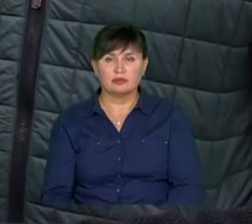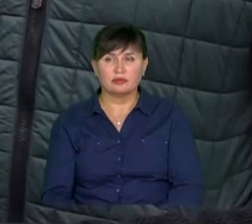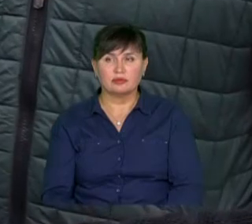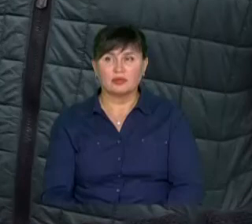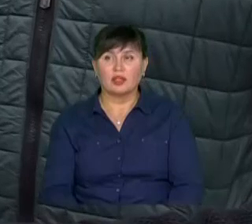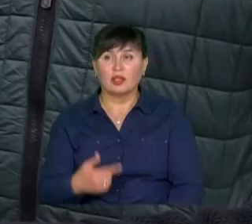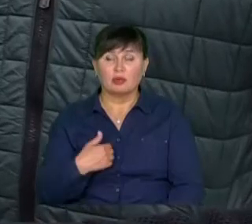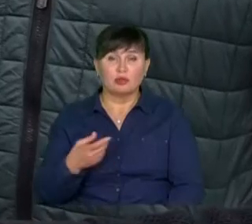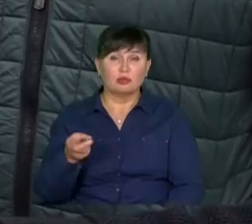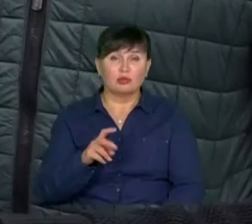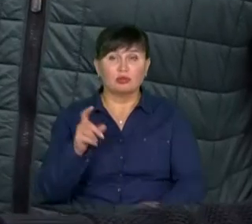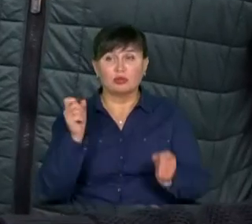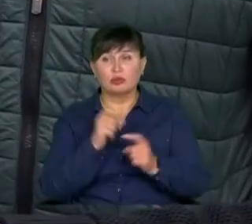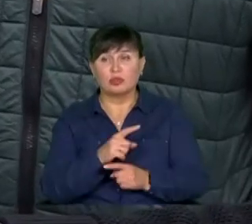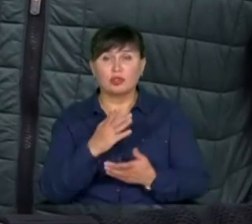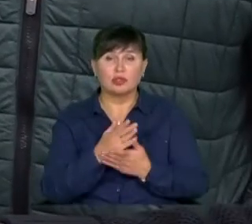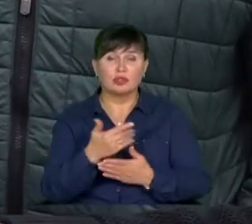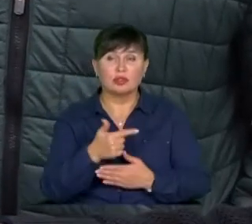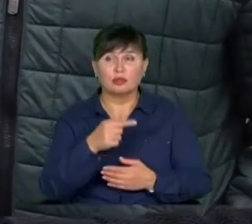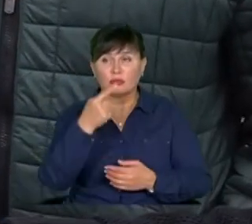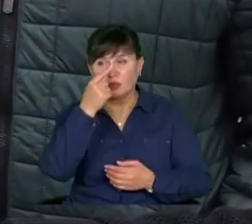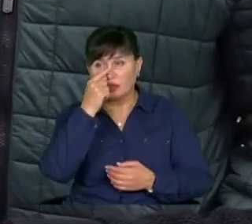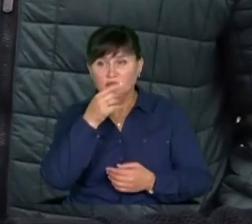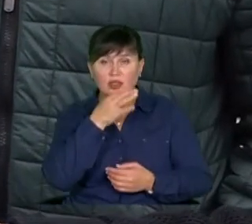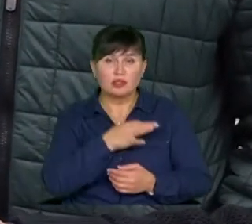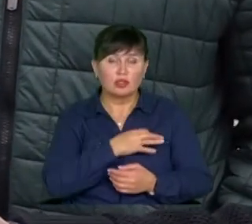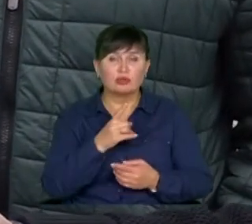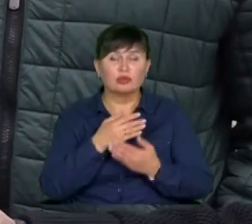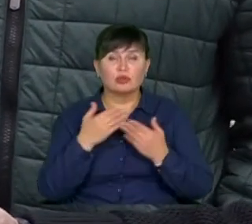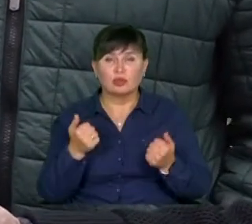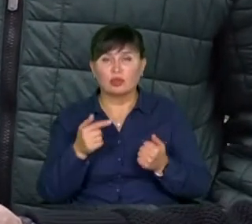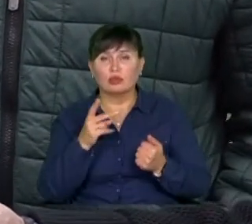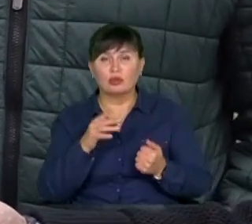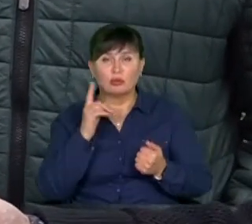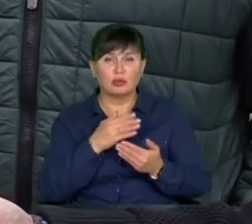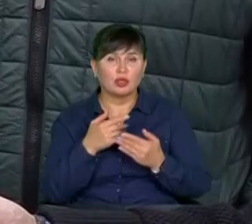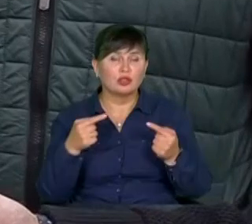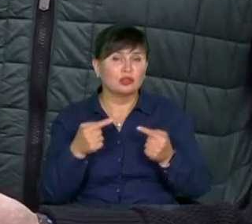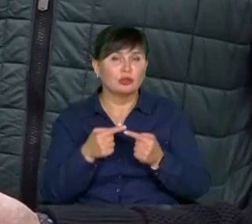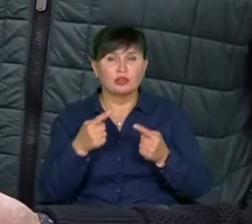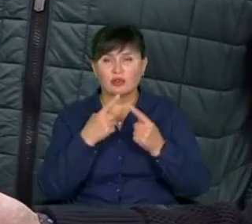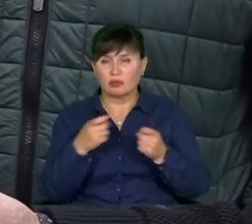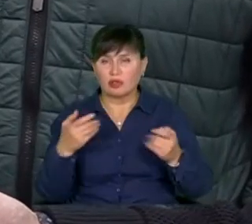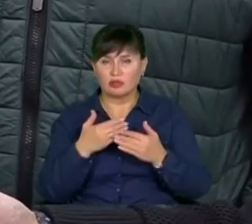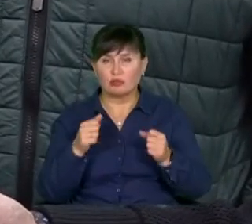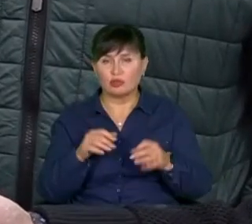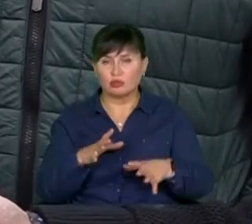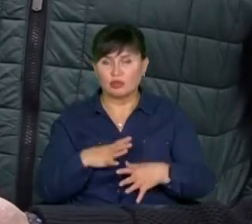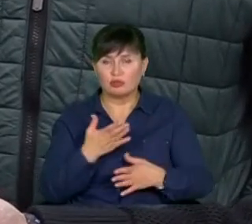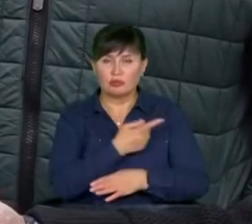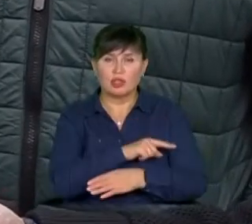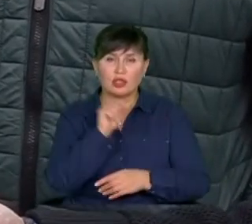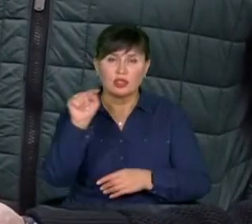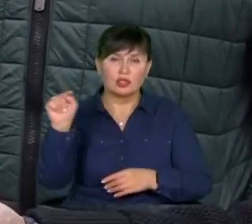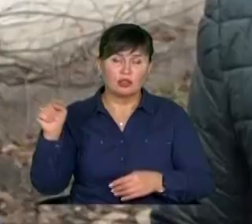Мы пришли, чтобы узнать, есть ли граждане Пакистана. Сказали, что их нет, но пока нет точной информации. Возможно, есть в больницах. У